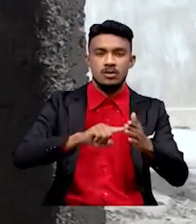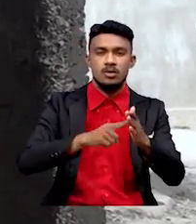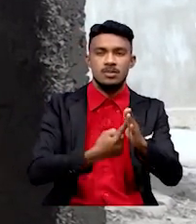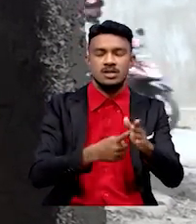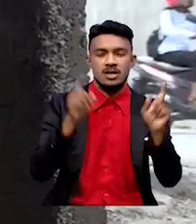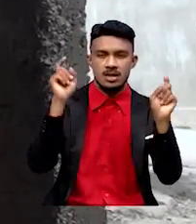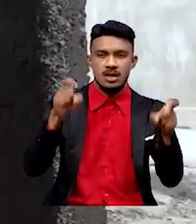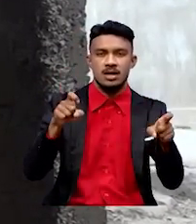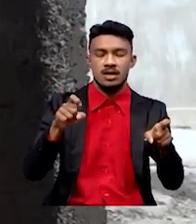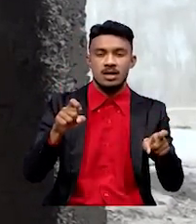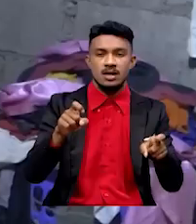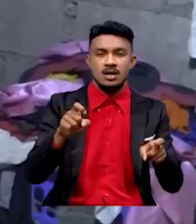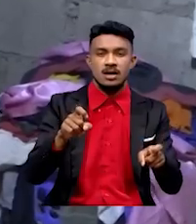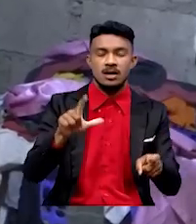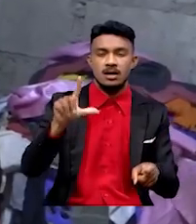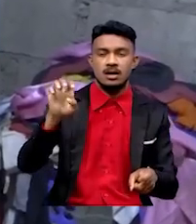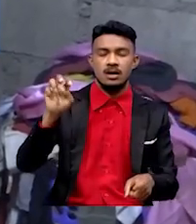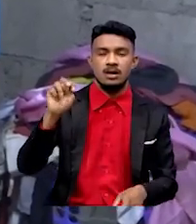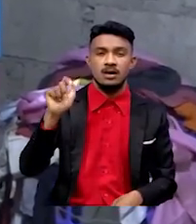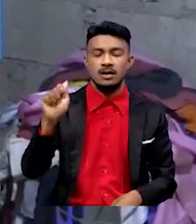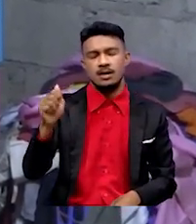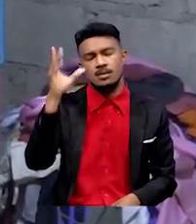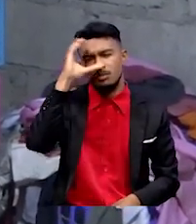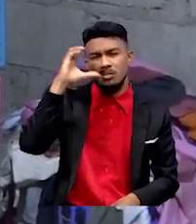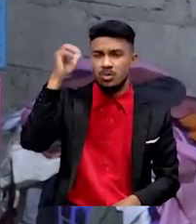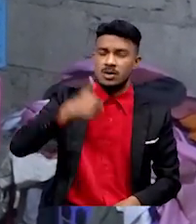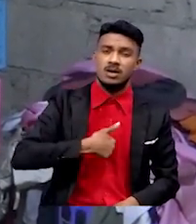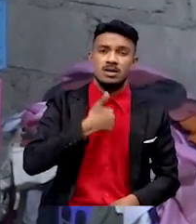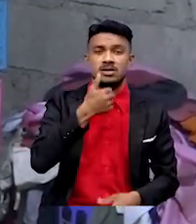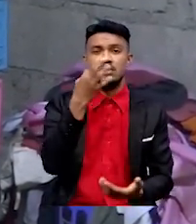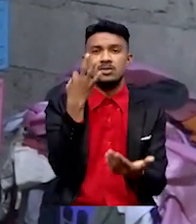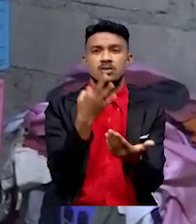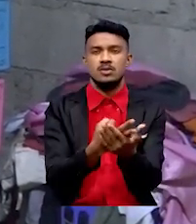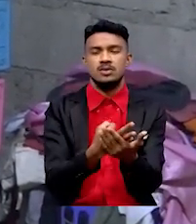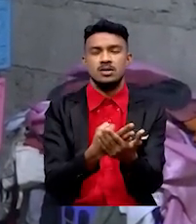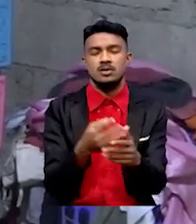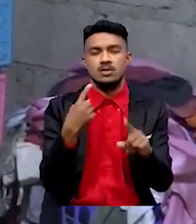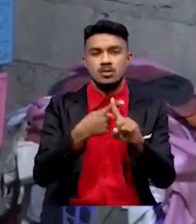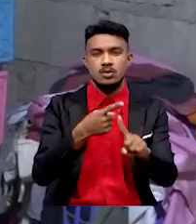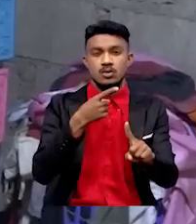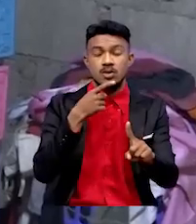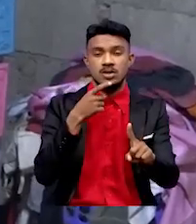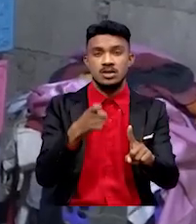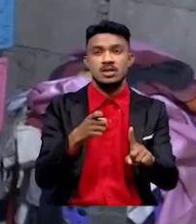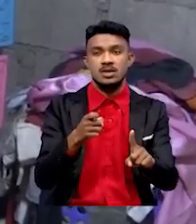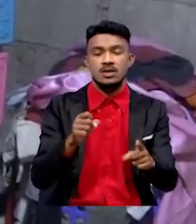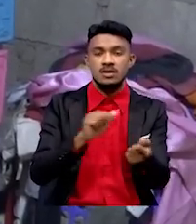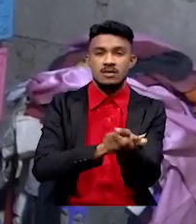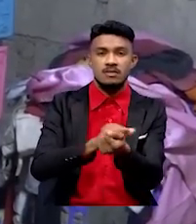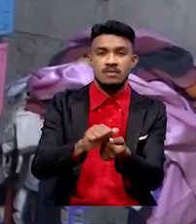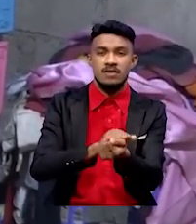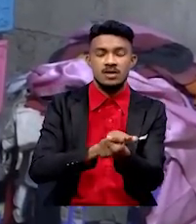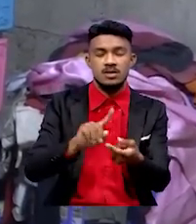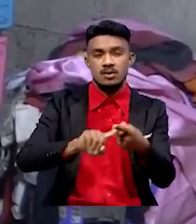caben lena. Tem que buka rasi osan li husi face vizinho ne